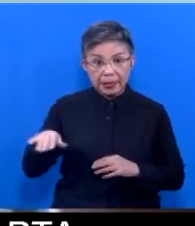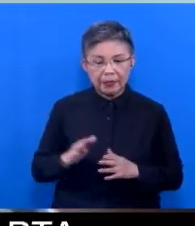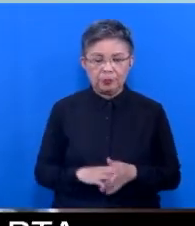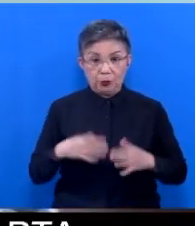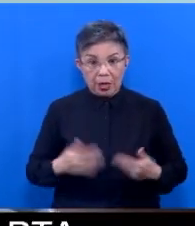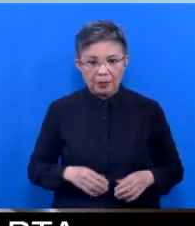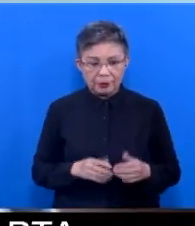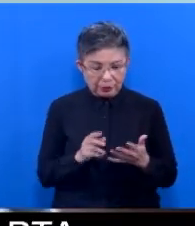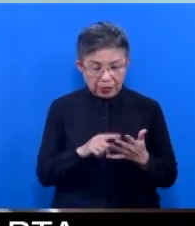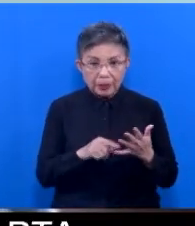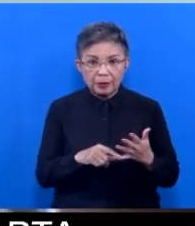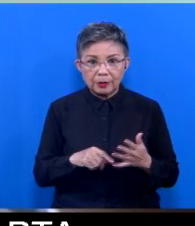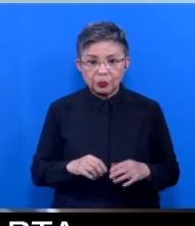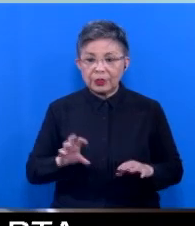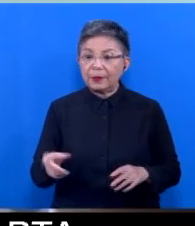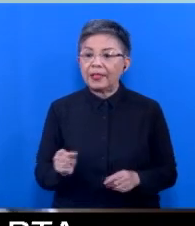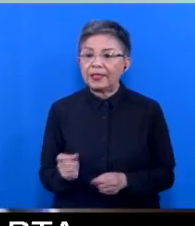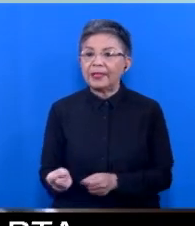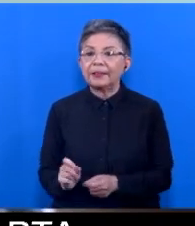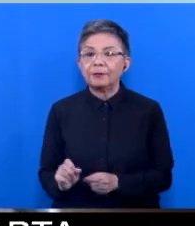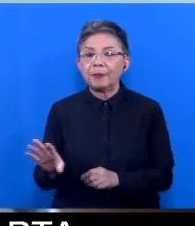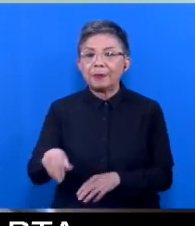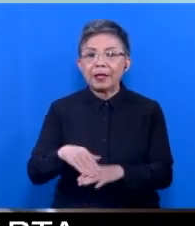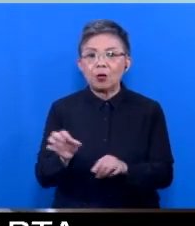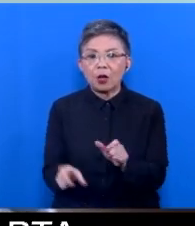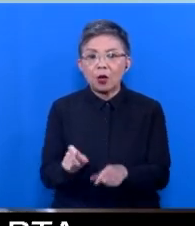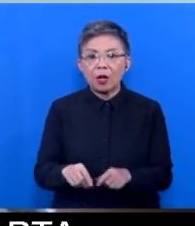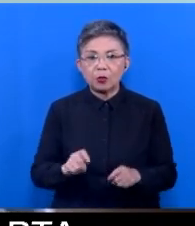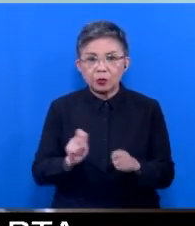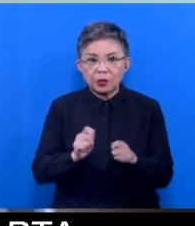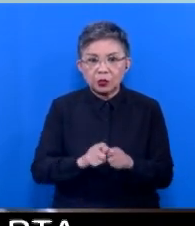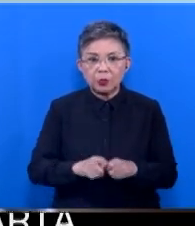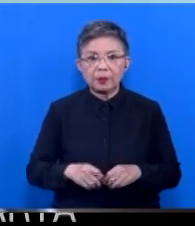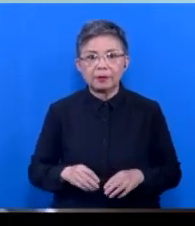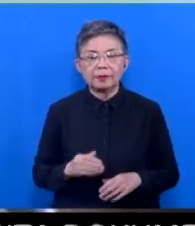mempersiapkan pihak-pihak yang merupakan pihak pembongkar rumah, untuk kemudian bekerja